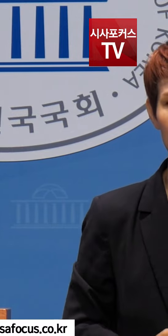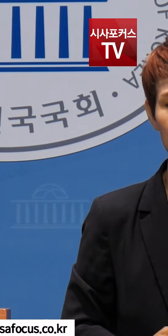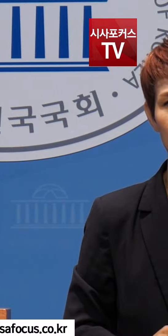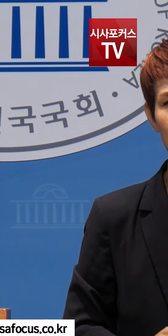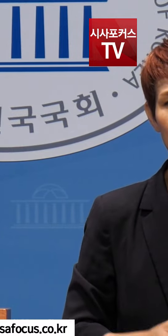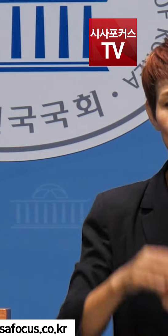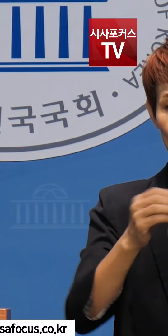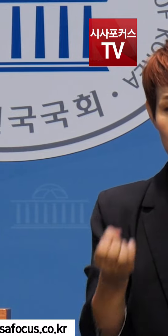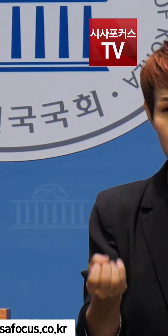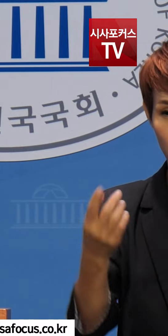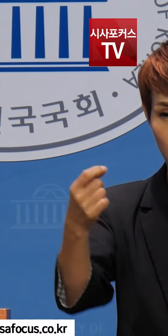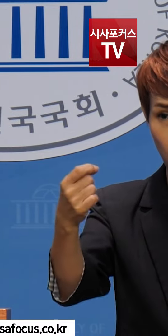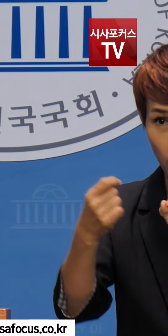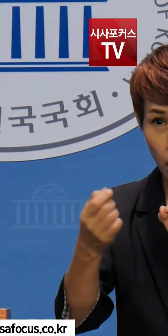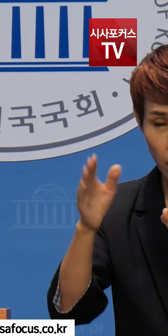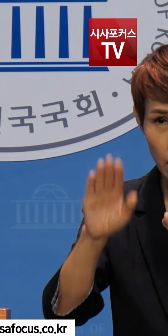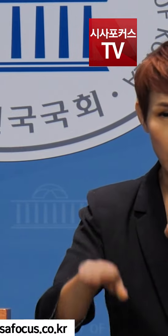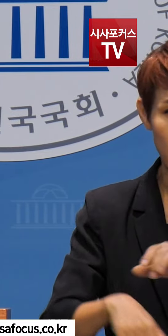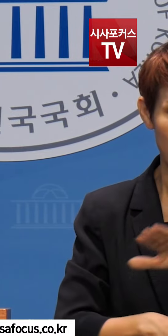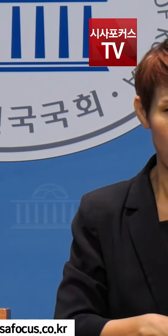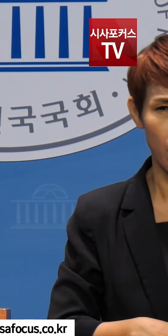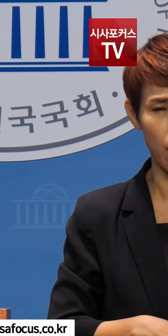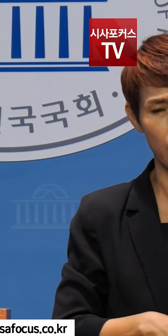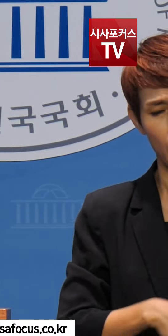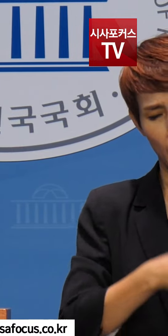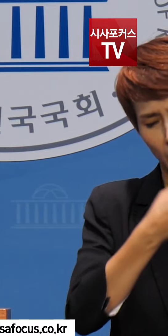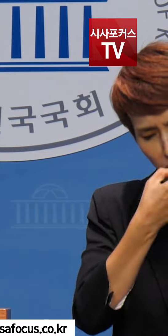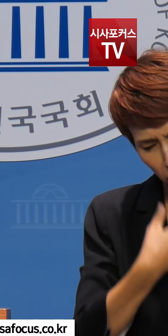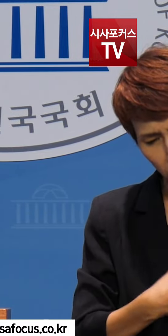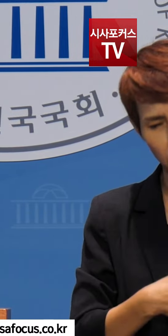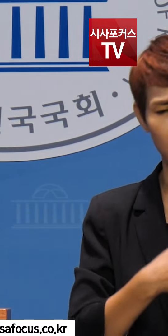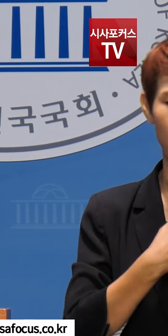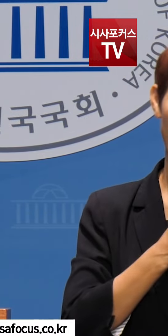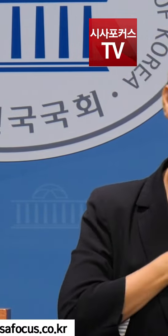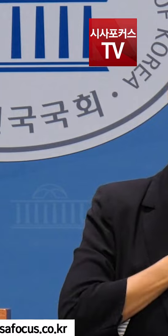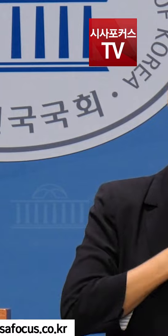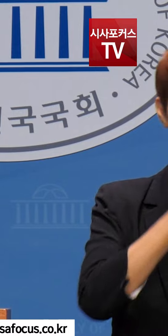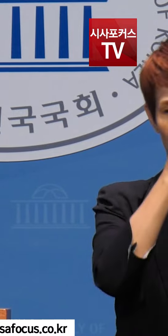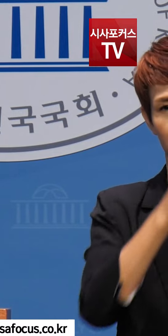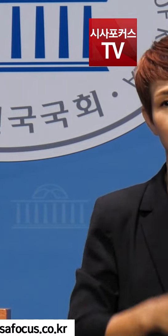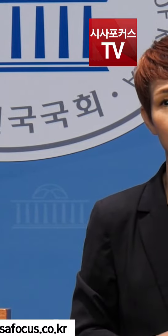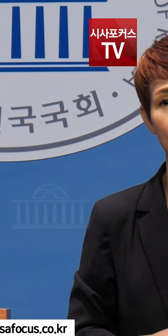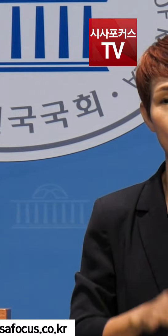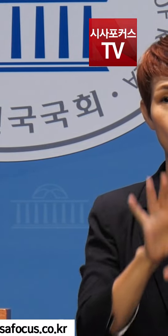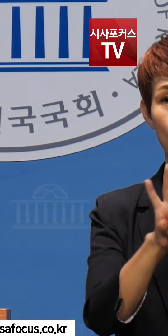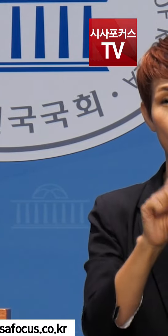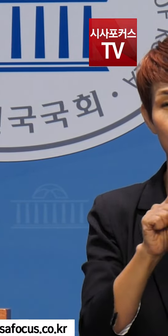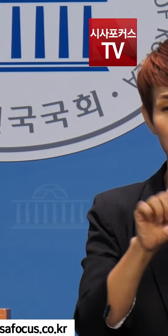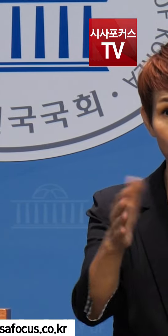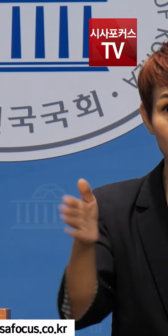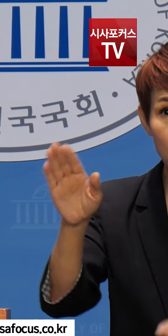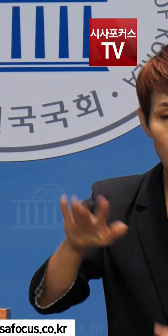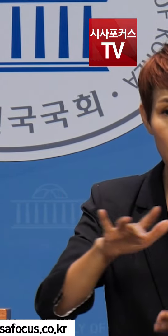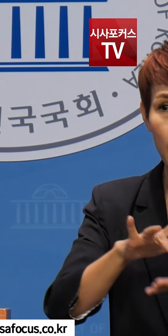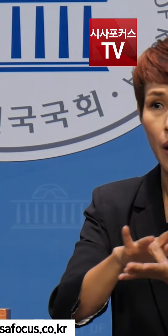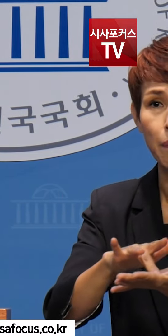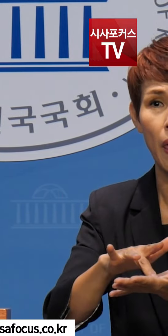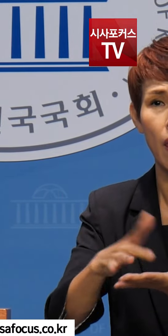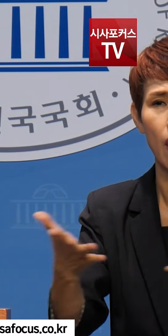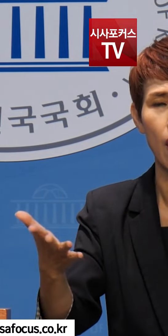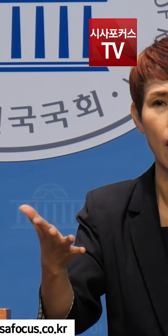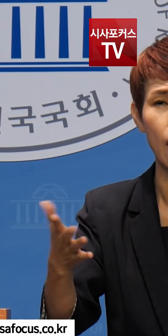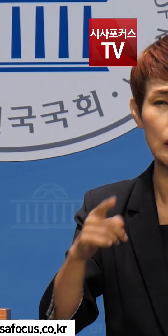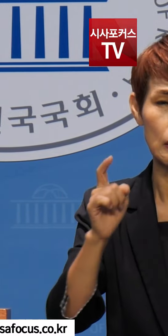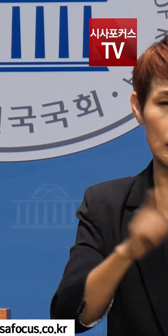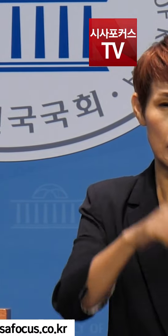가득합니다. 코로나가 재창궐해도 약이 없습니다. 위급한 환자가 응급실을 찾지